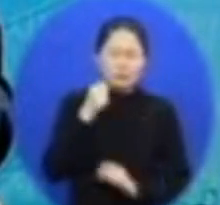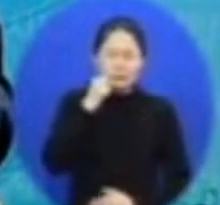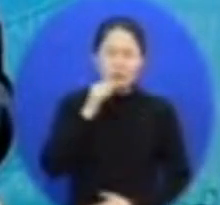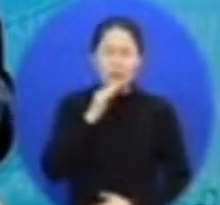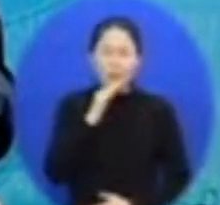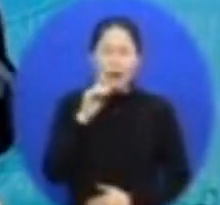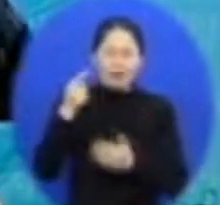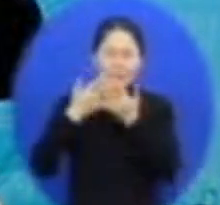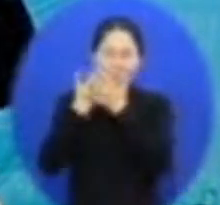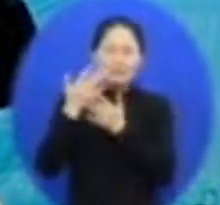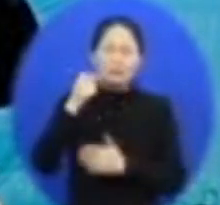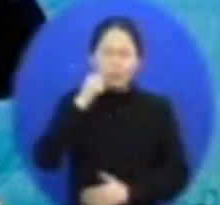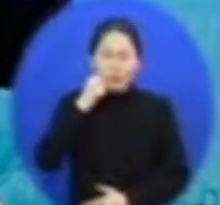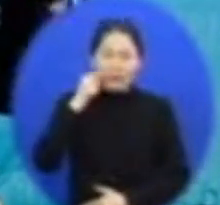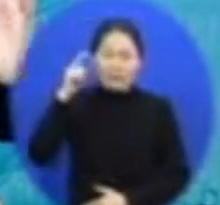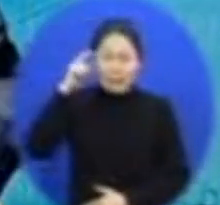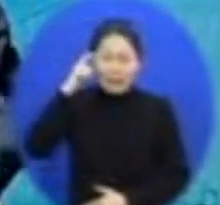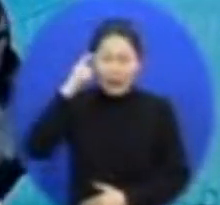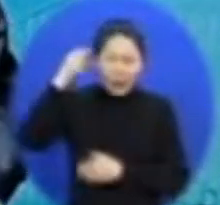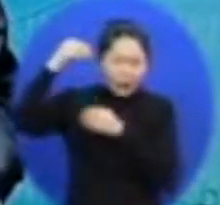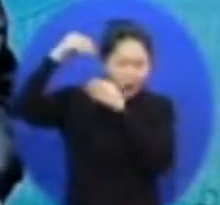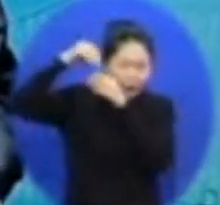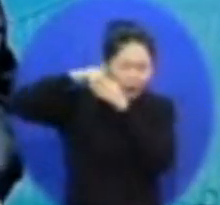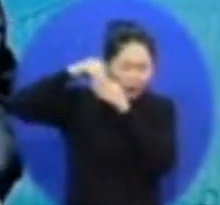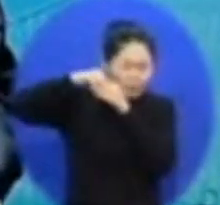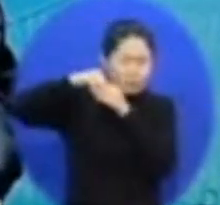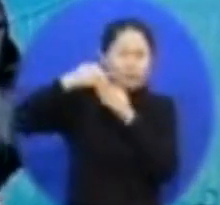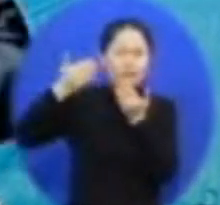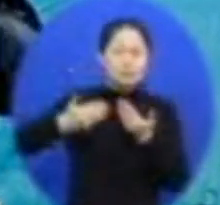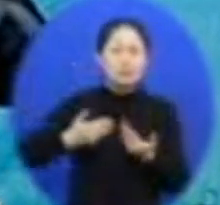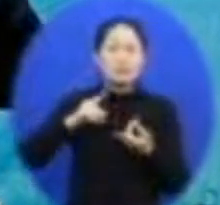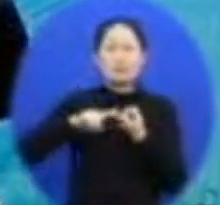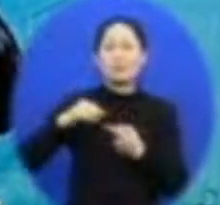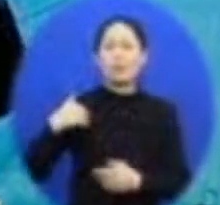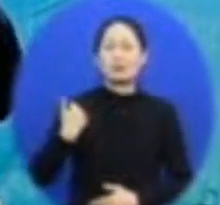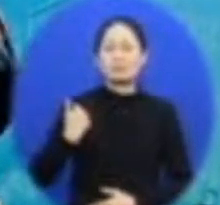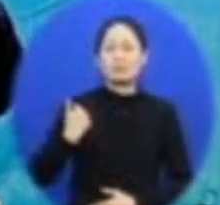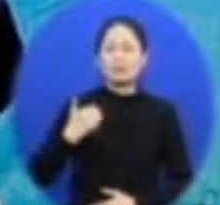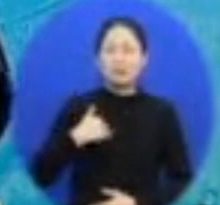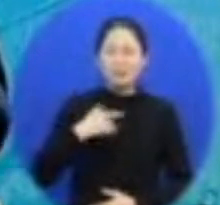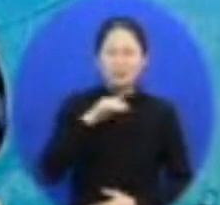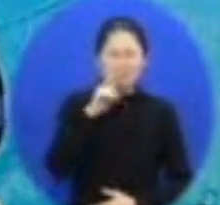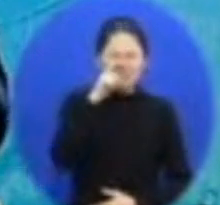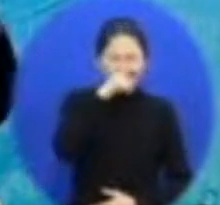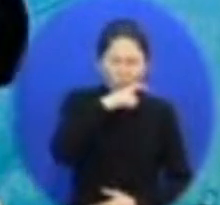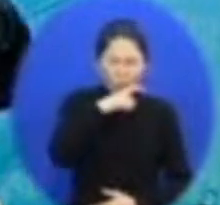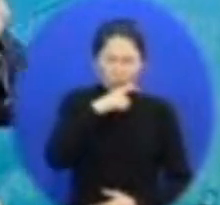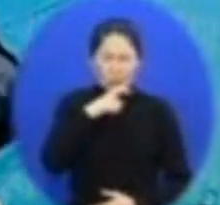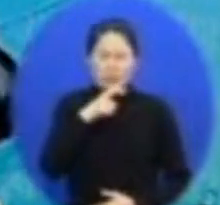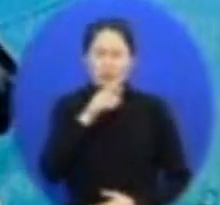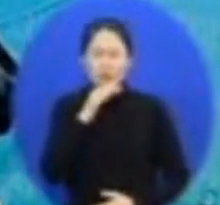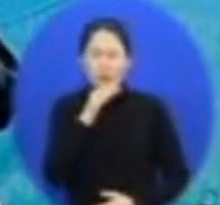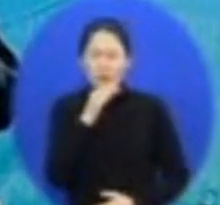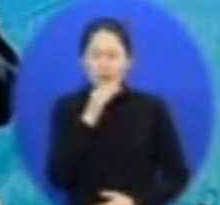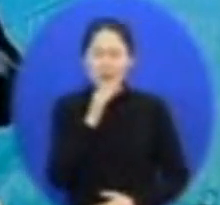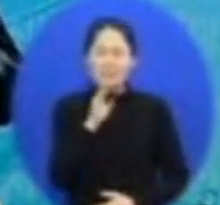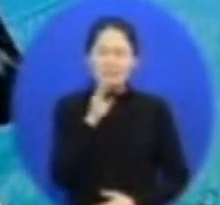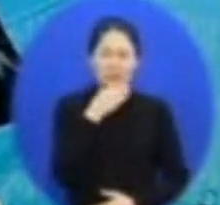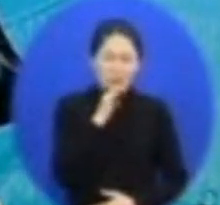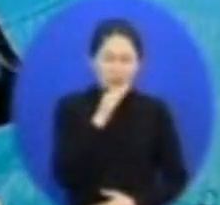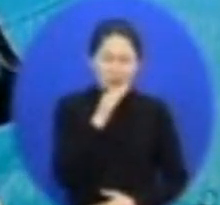생각 넣어 주는 지를 몰랐었어요 제가 그렇게 더럽고 추하고 이중적이고 가증한 줄로만